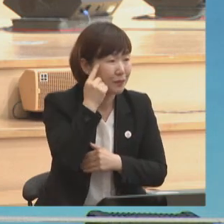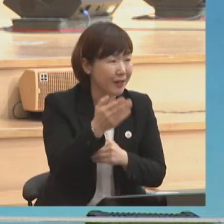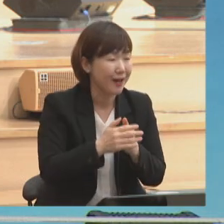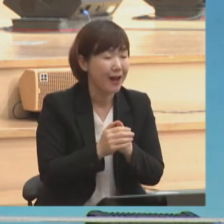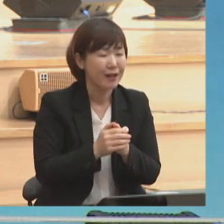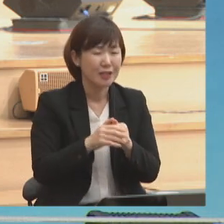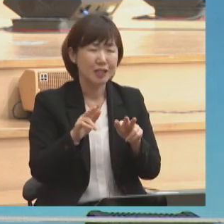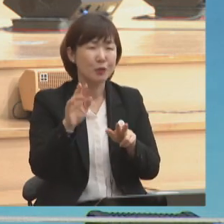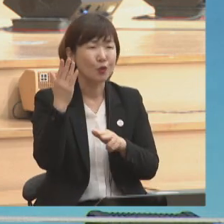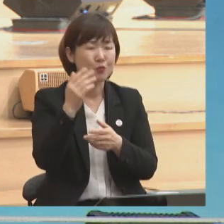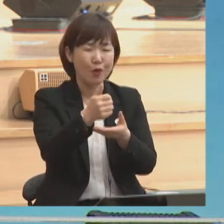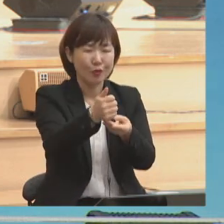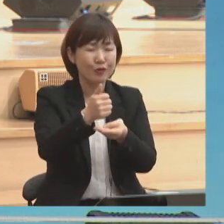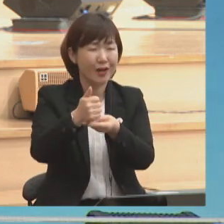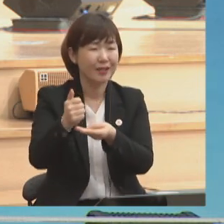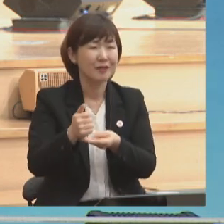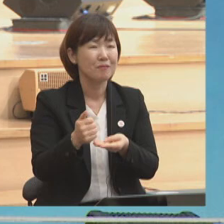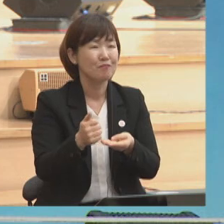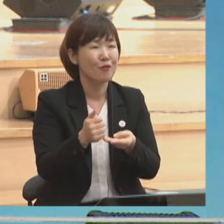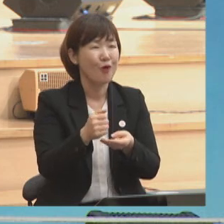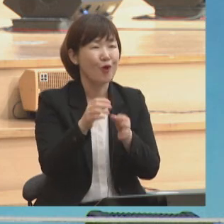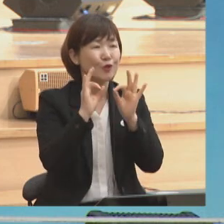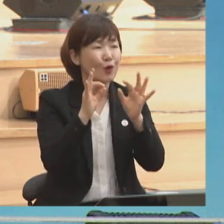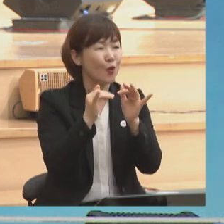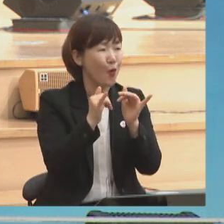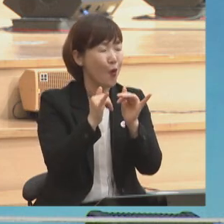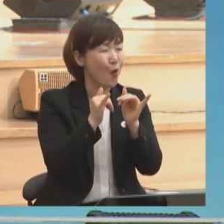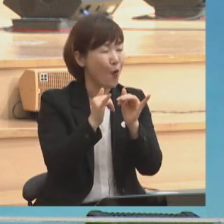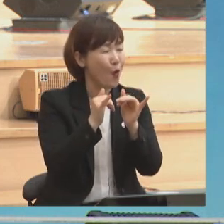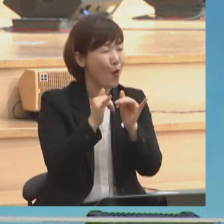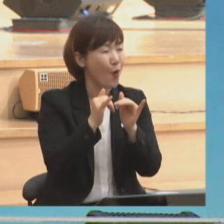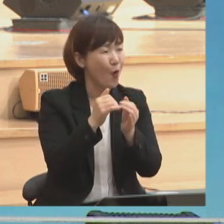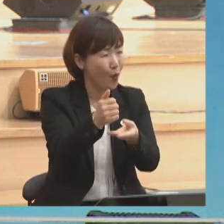강사로 오시는 분들보다 훨씬 더 최고의 전도 전문가,